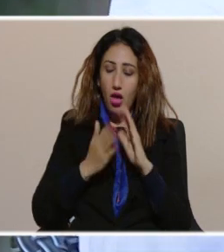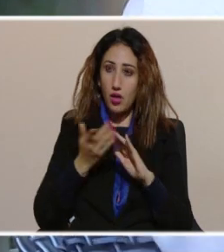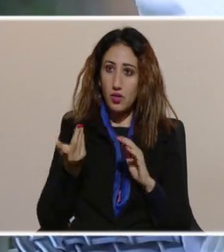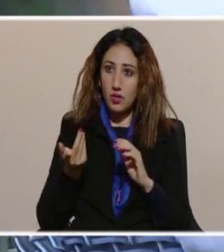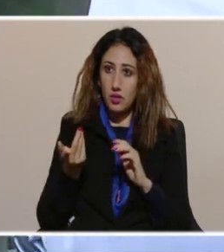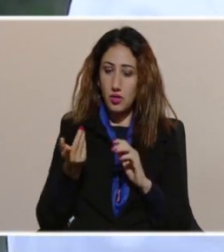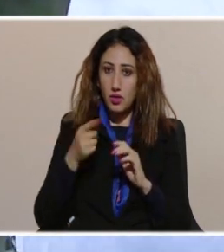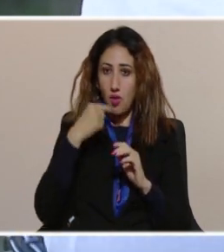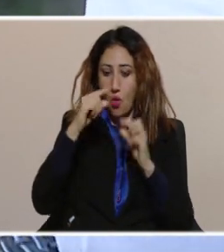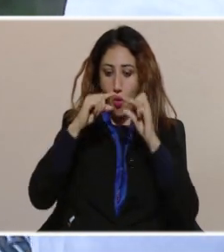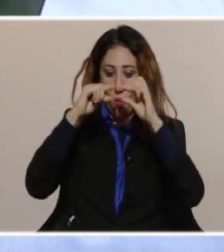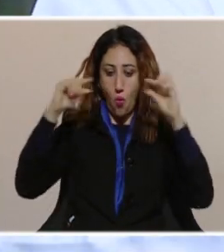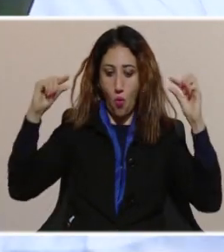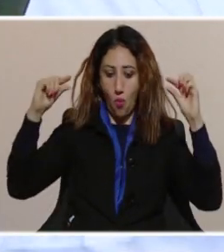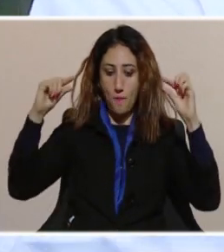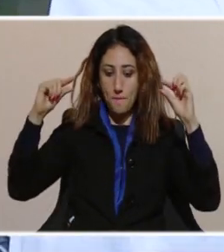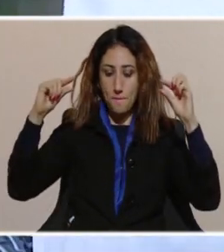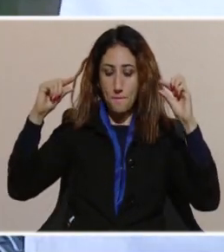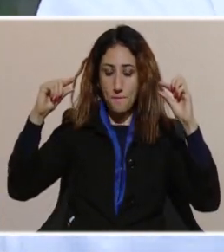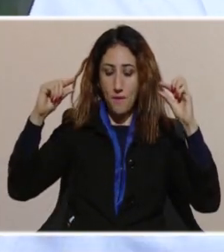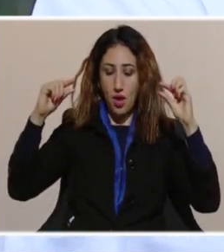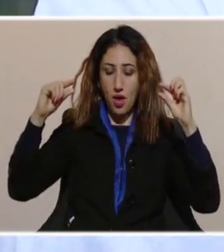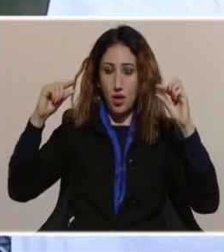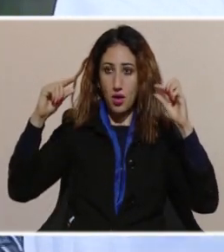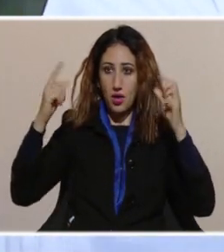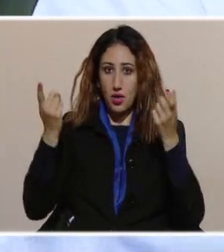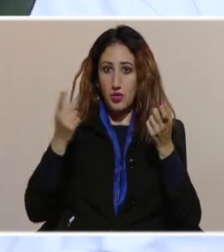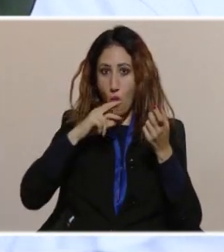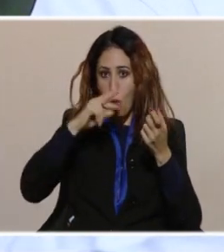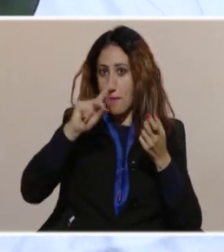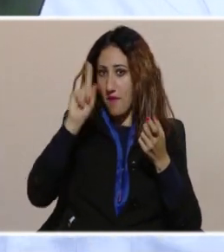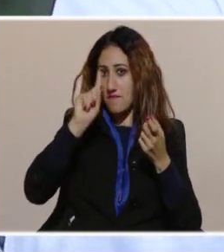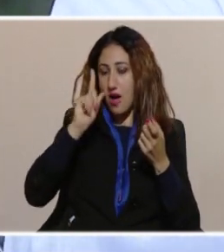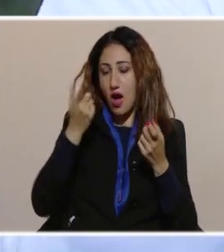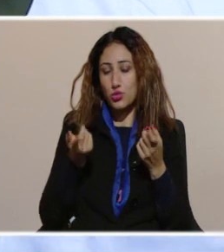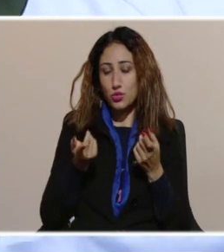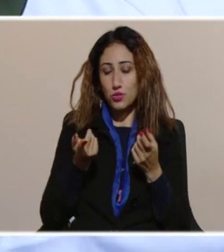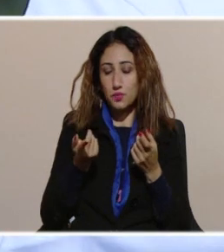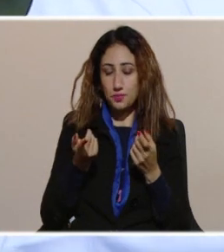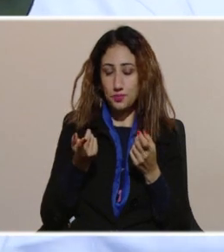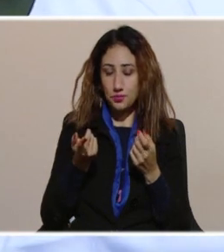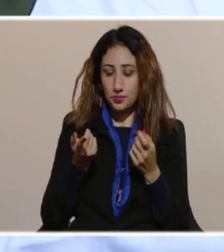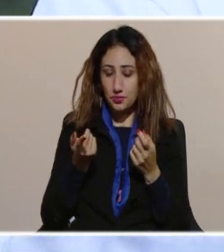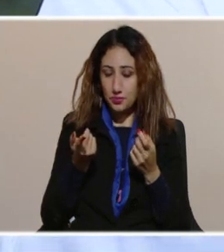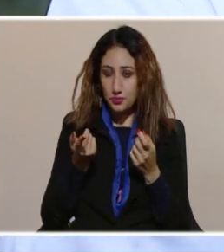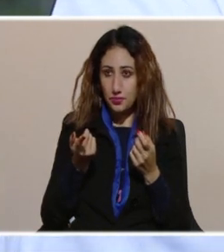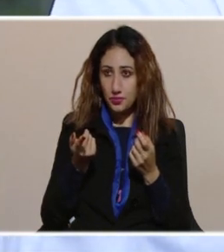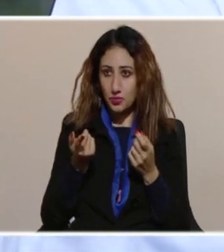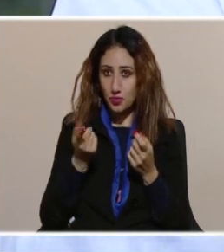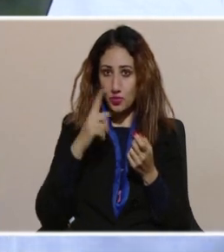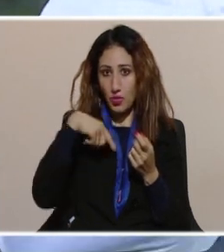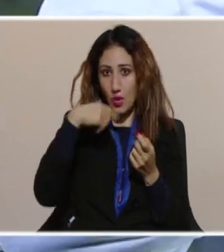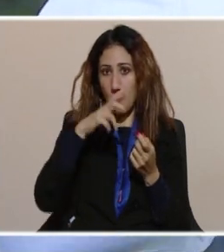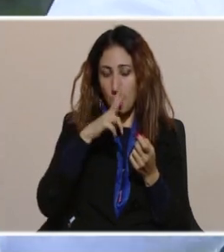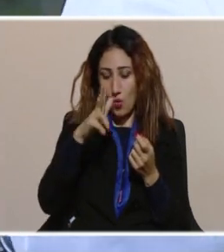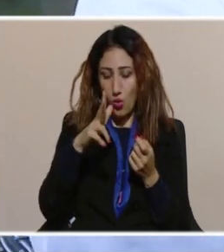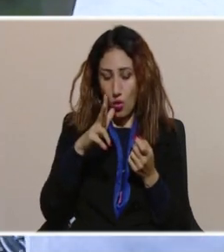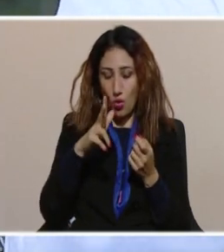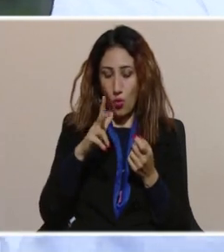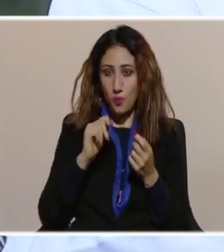برضو من الجمله الفظيعه ده، وجبنا السيره برضو، انت بتقول اللي ايه المساتر يعني. اما بقول له عارف يا